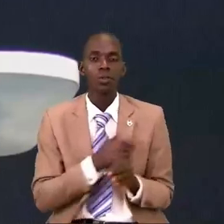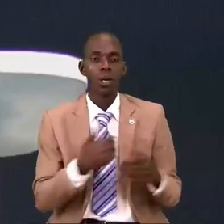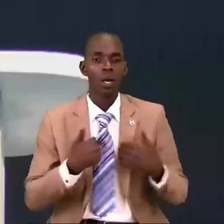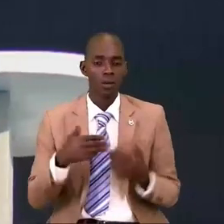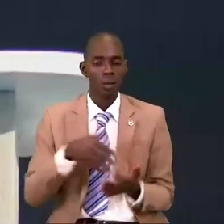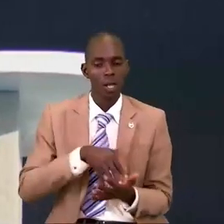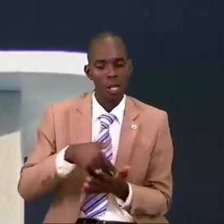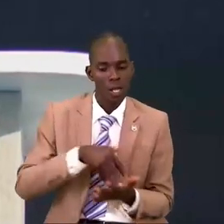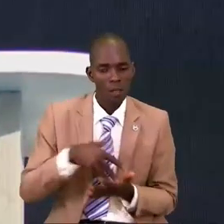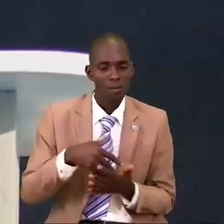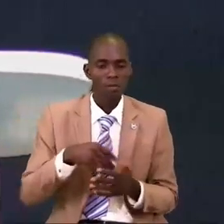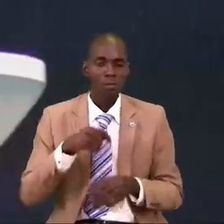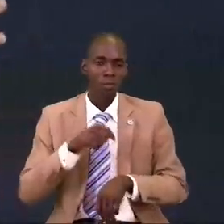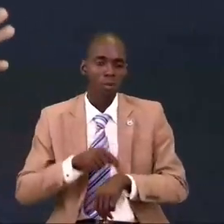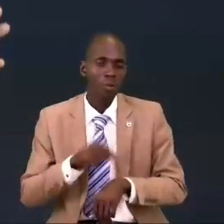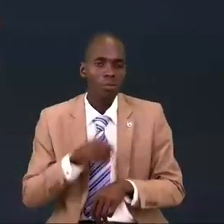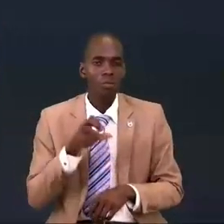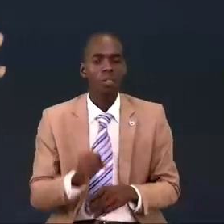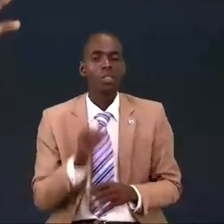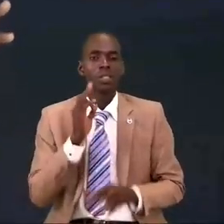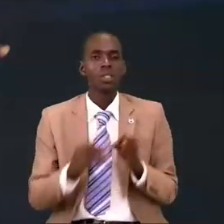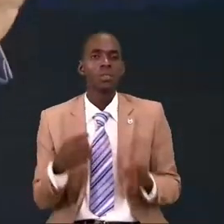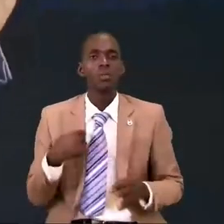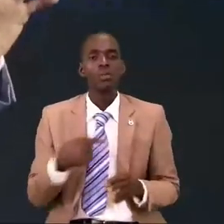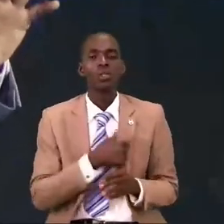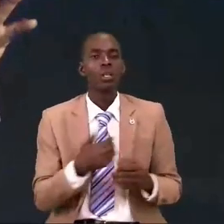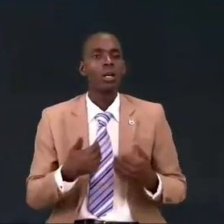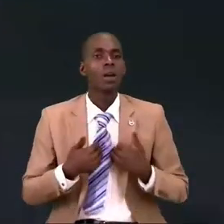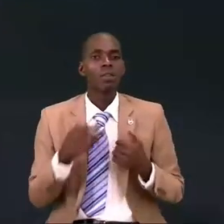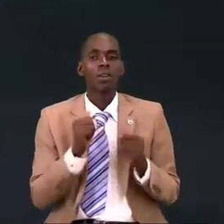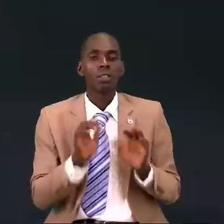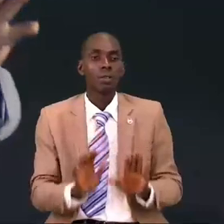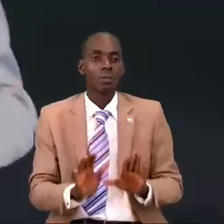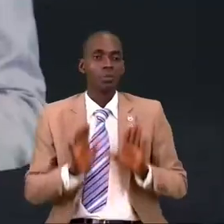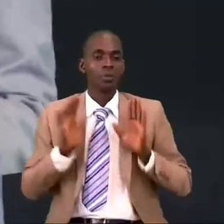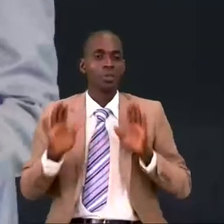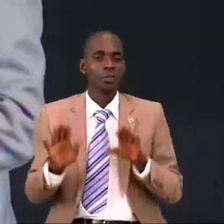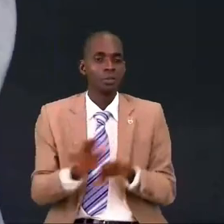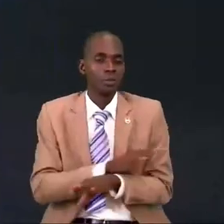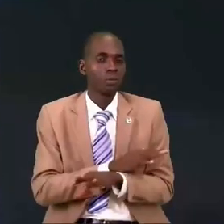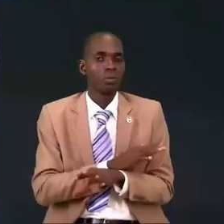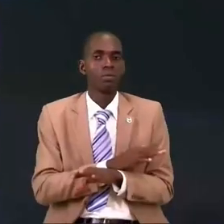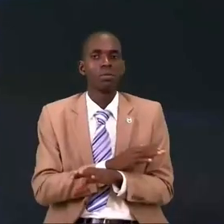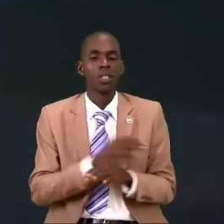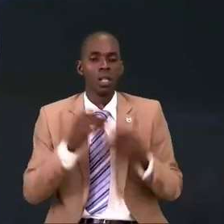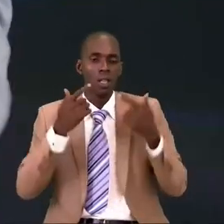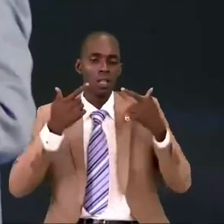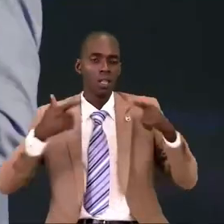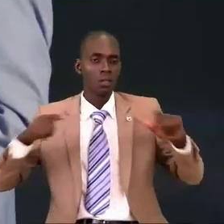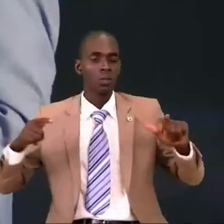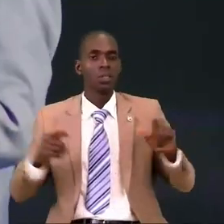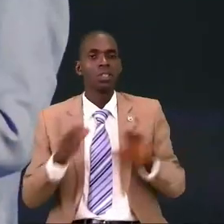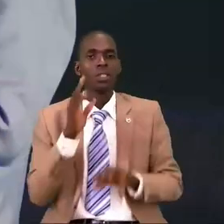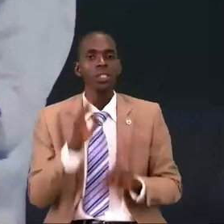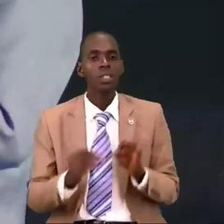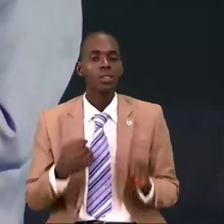avons un langage effrayé, si nous avons une disposition, une apparence